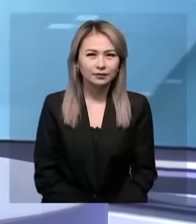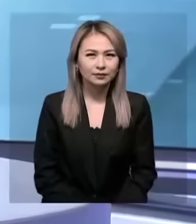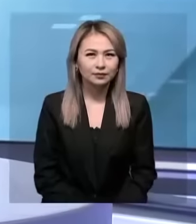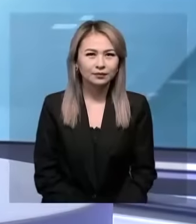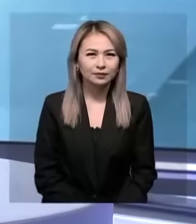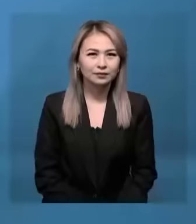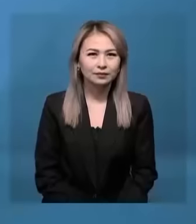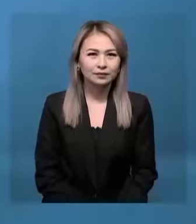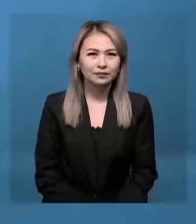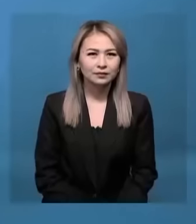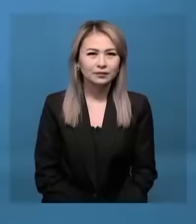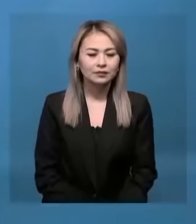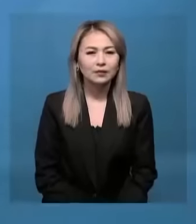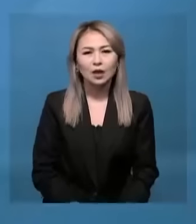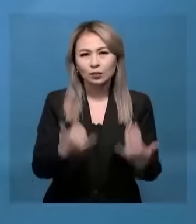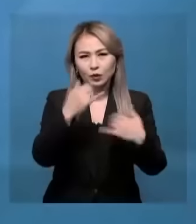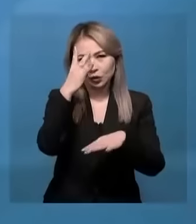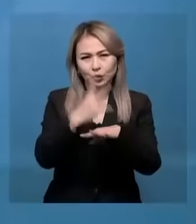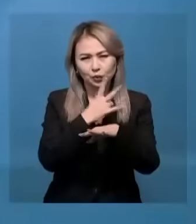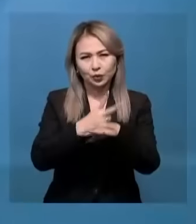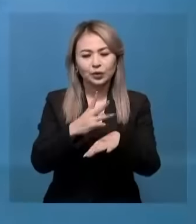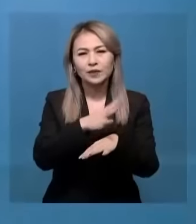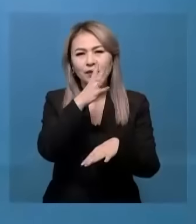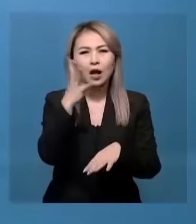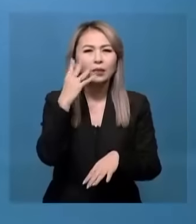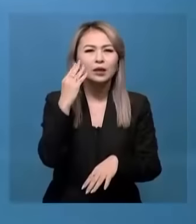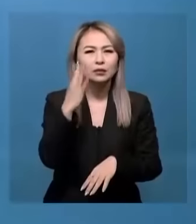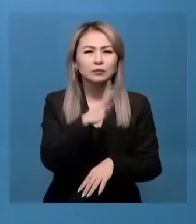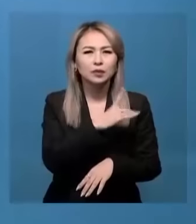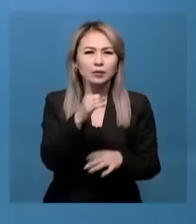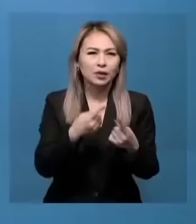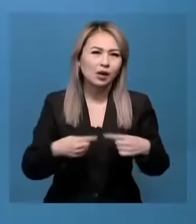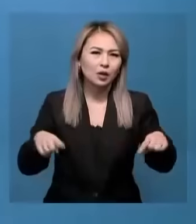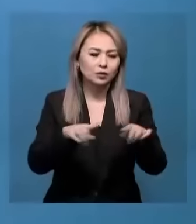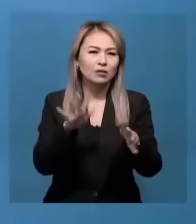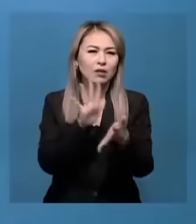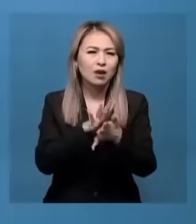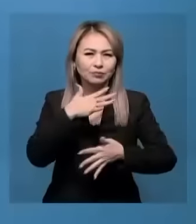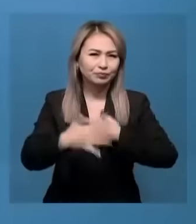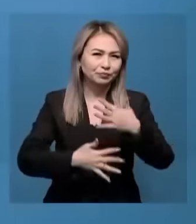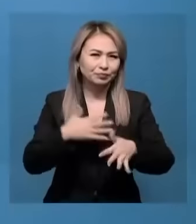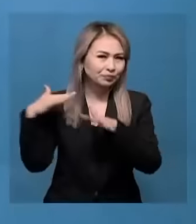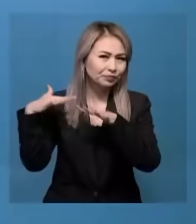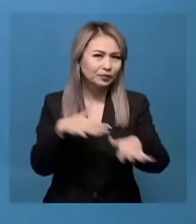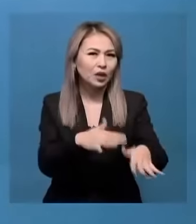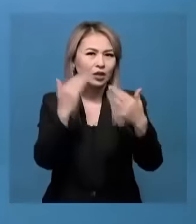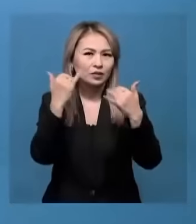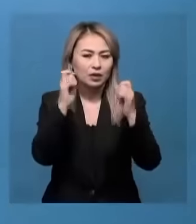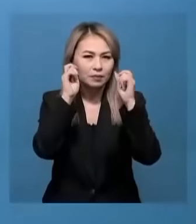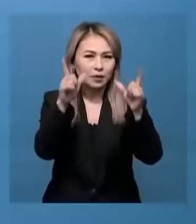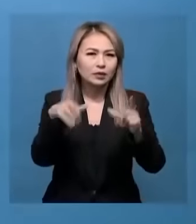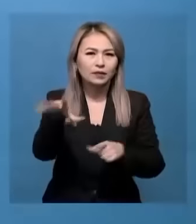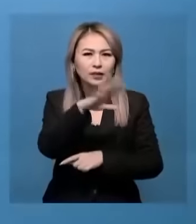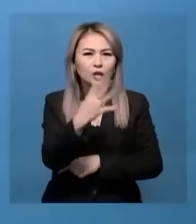Сәрсенбаева. Бүгін түн ортасында Алматының бір мөлтек ауданы лай көшкінінен оянды. Өкінішке орай